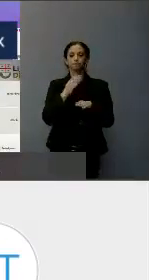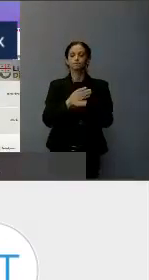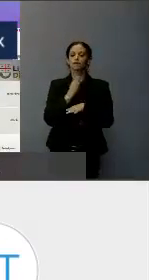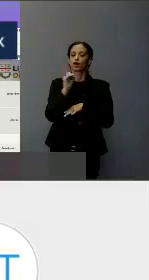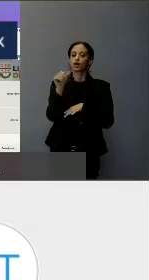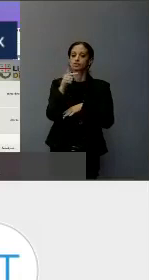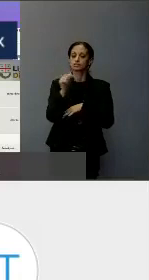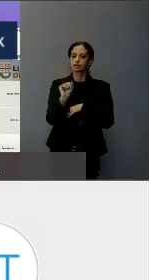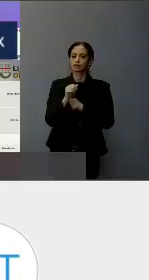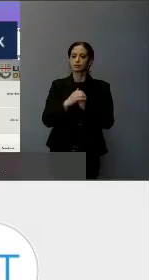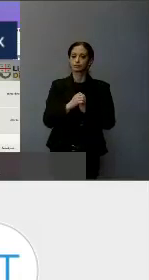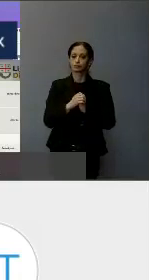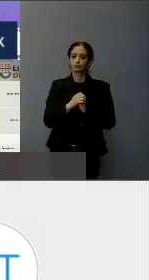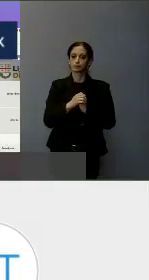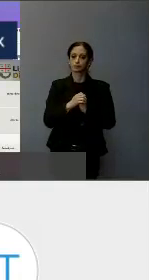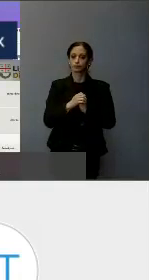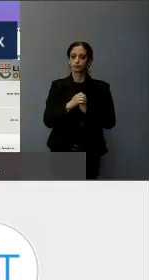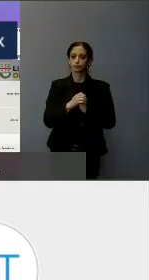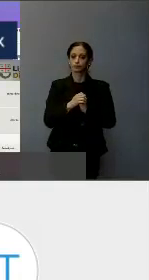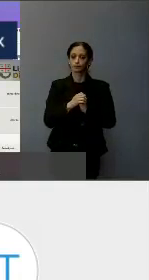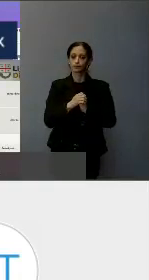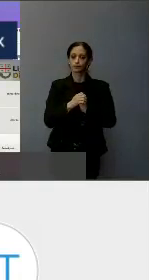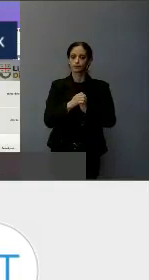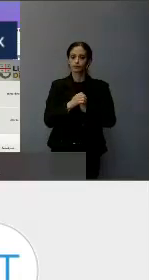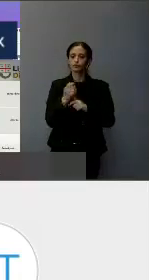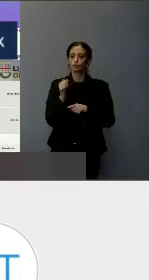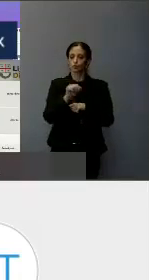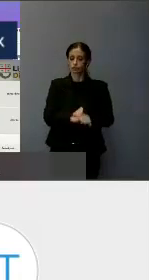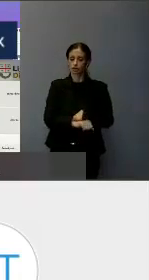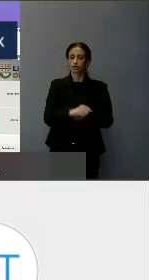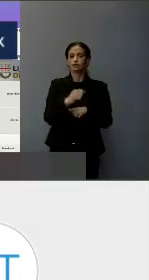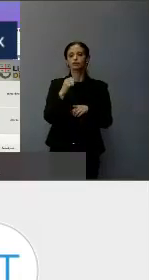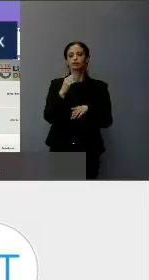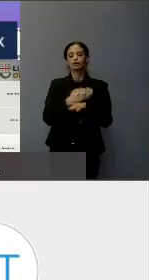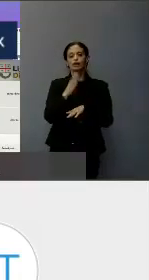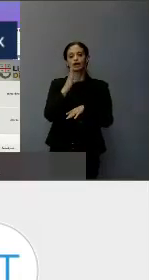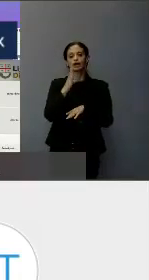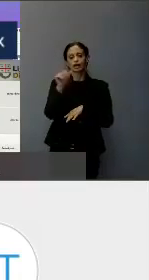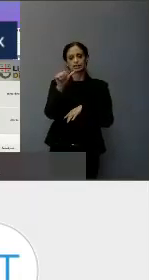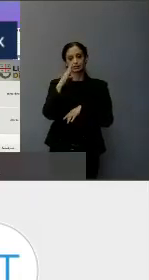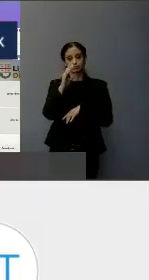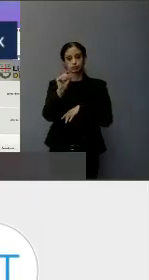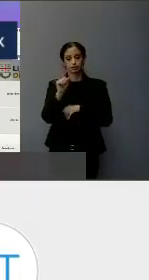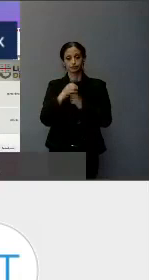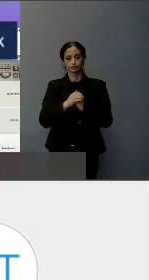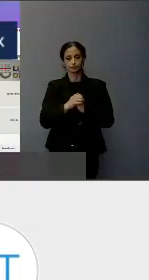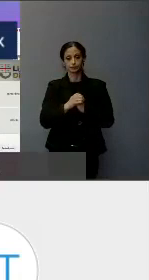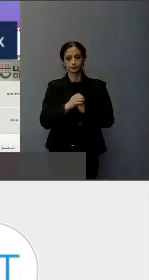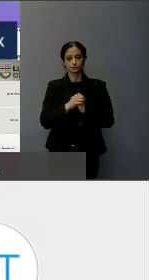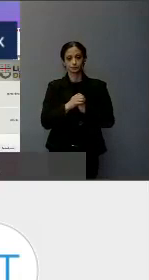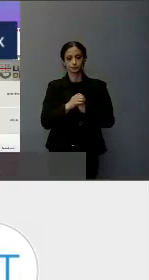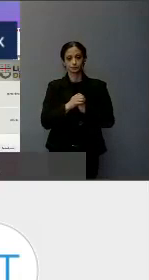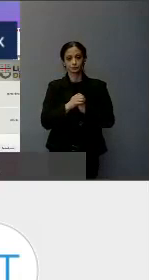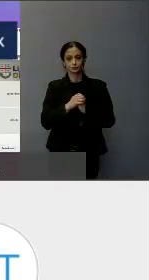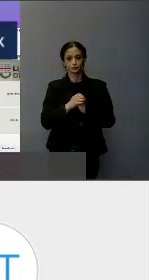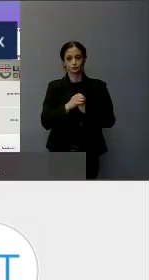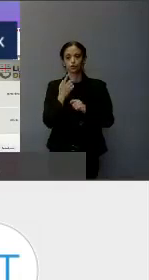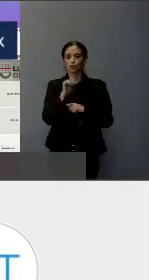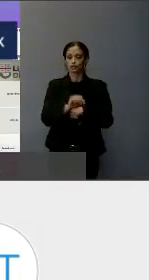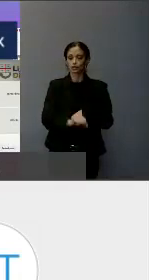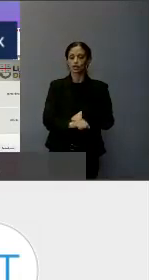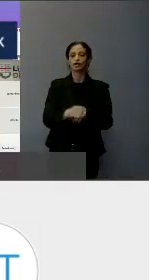costa contrario consigliere cassiba passiva contrario